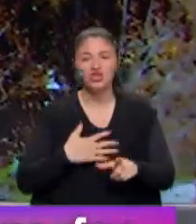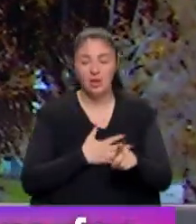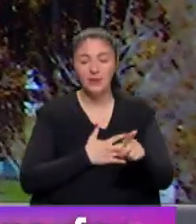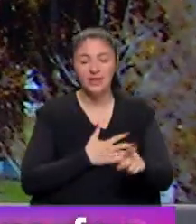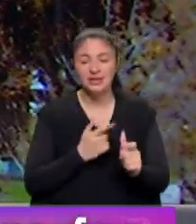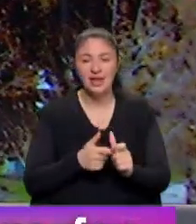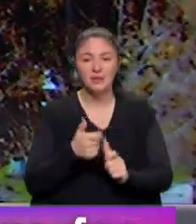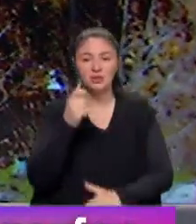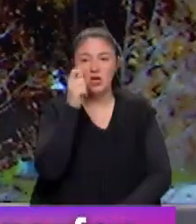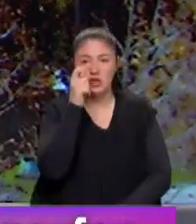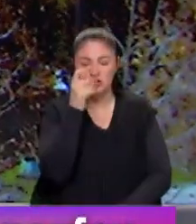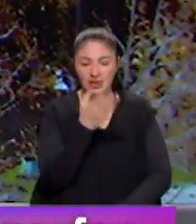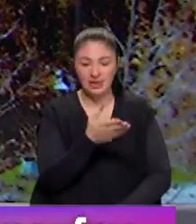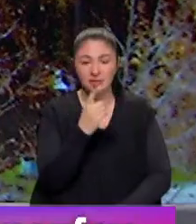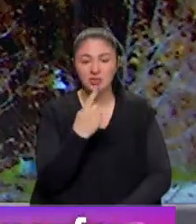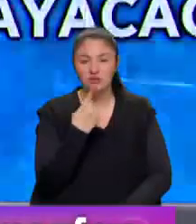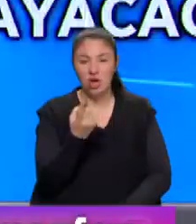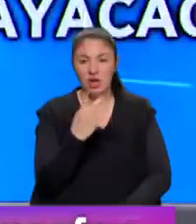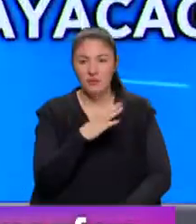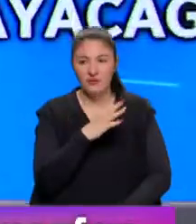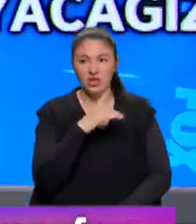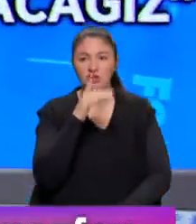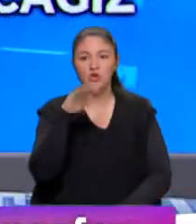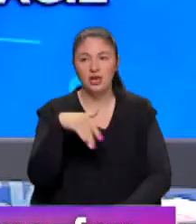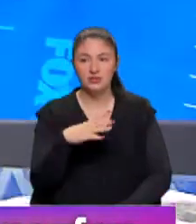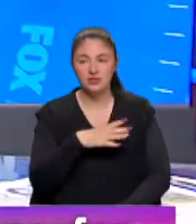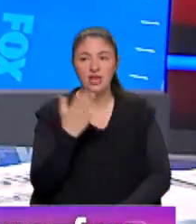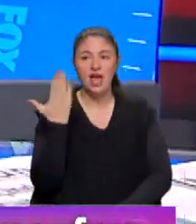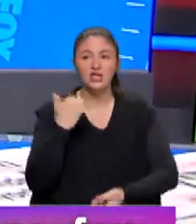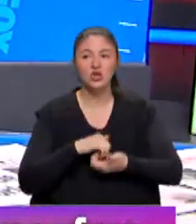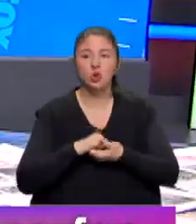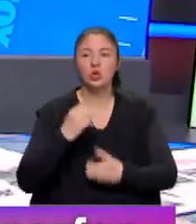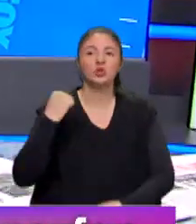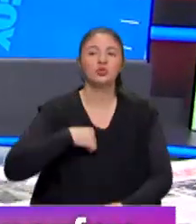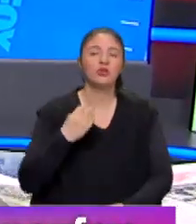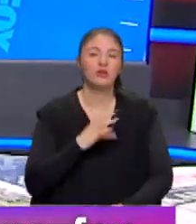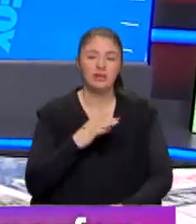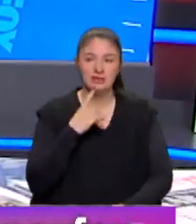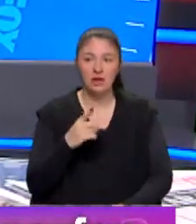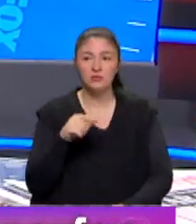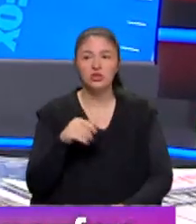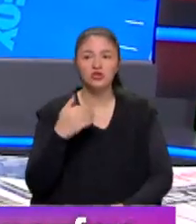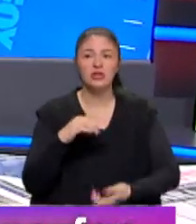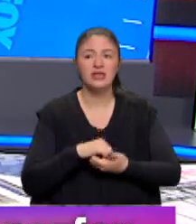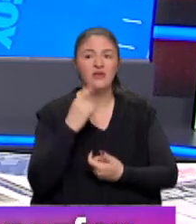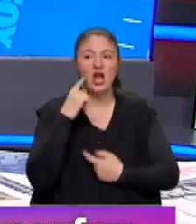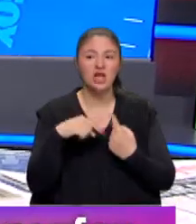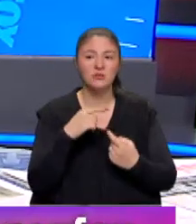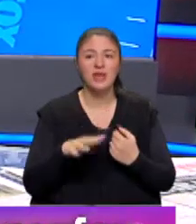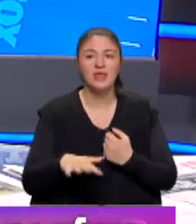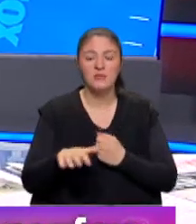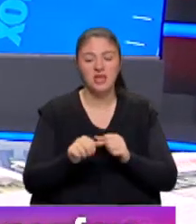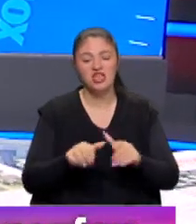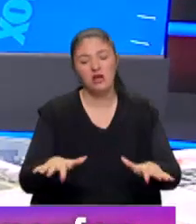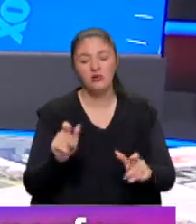Partisi'nin Genel Başkanı Özgür Özel'in bir çıkışı, bir çağrısı var. Eski dosttan düşman olmaz diye bundan sonra ittifak arayışımızı